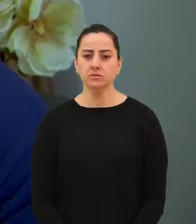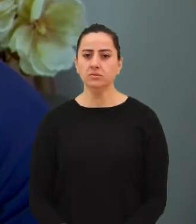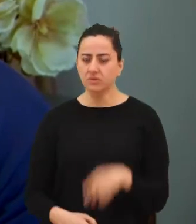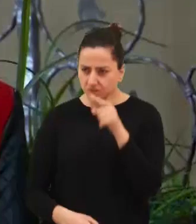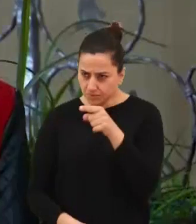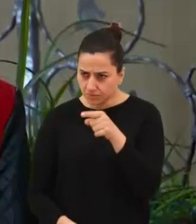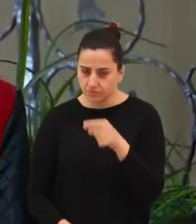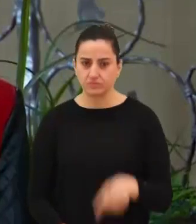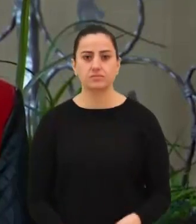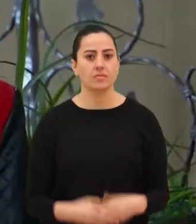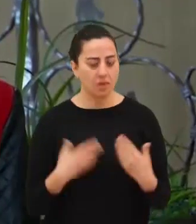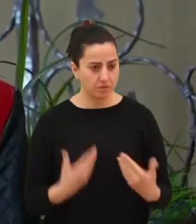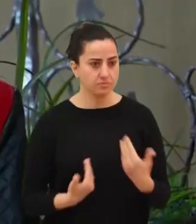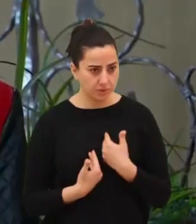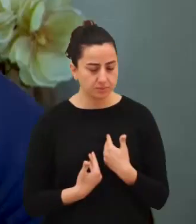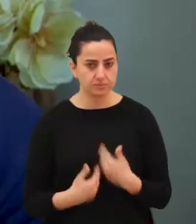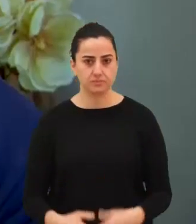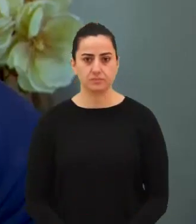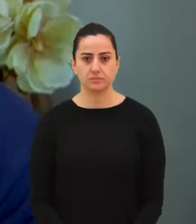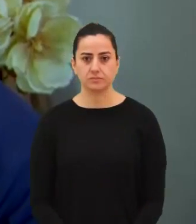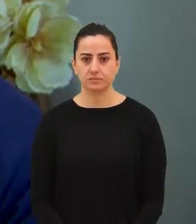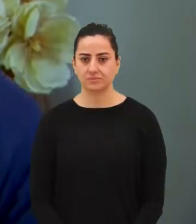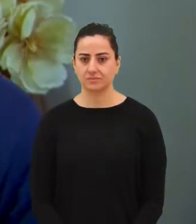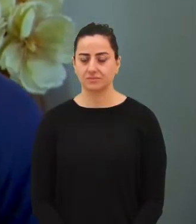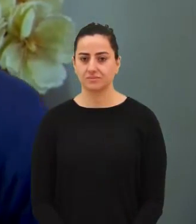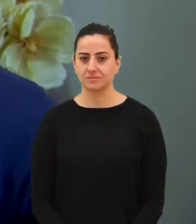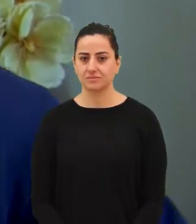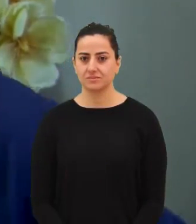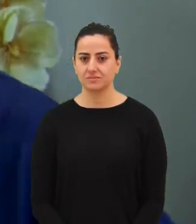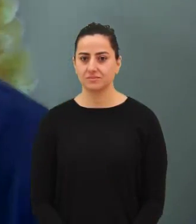Sen misin? Evet Nurhan, benim.